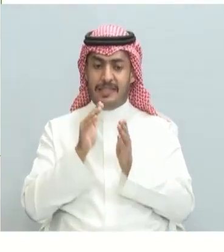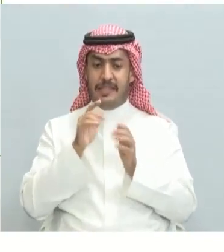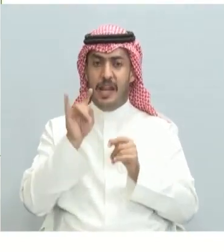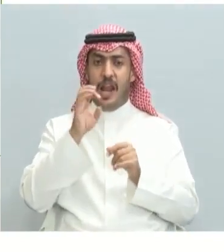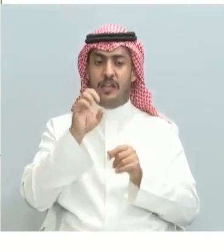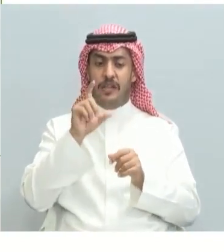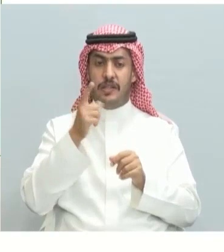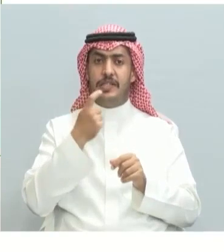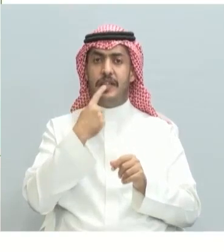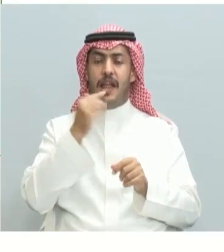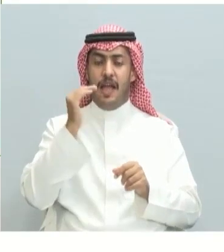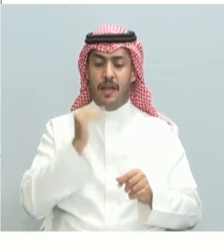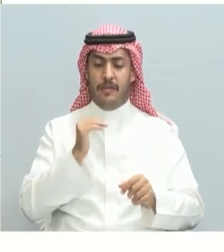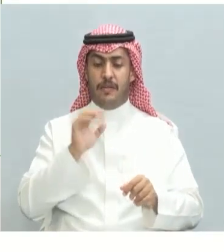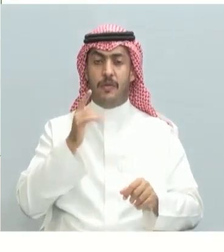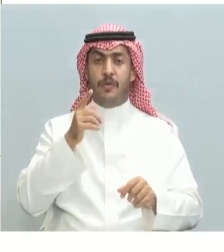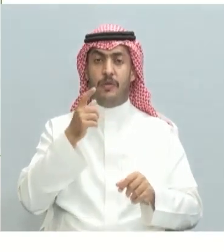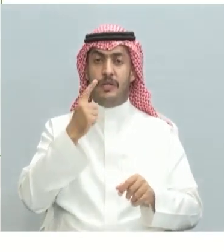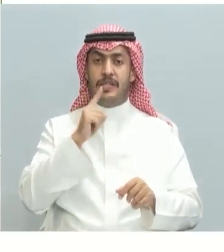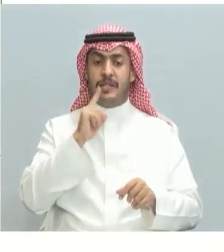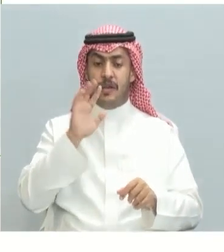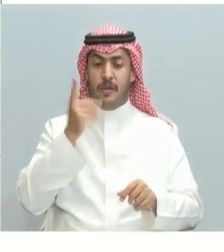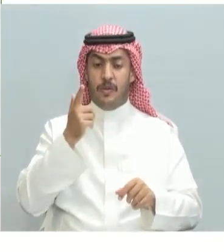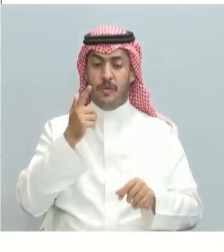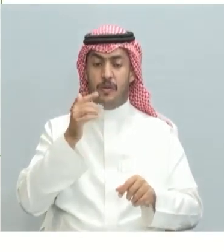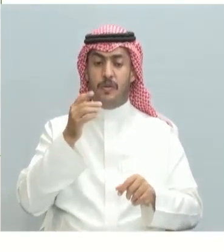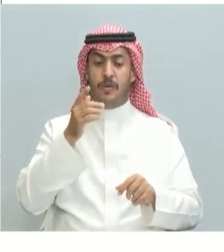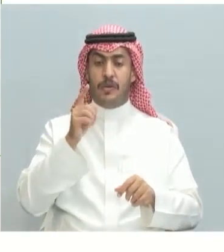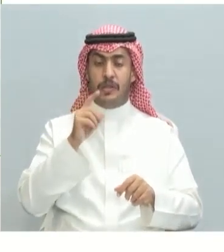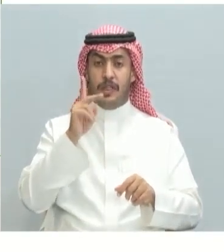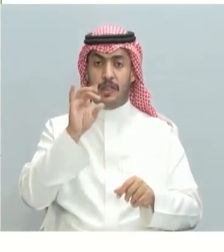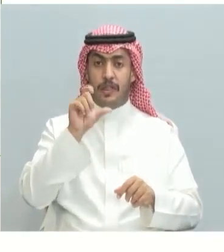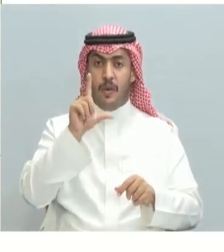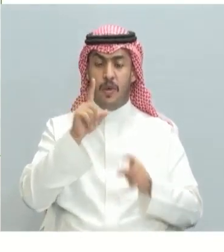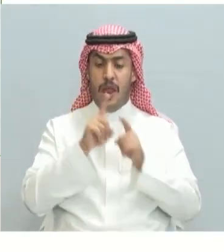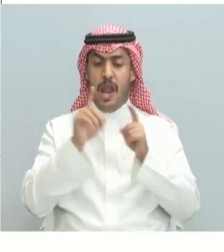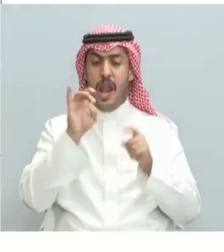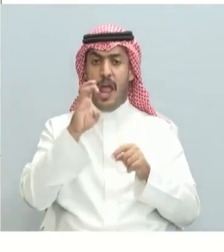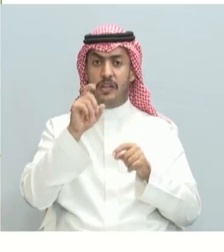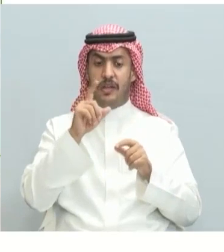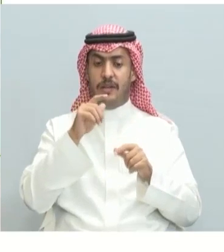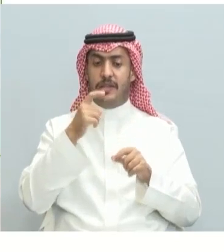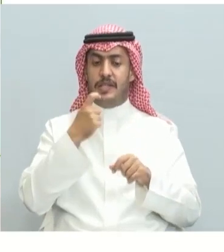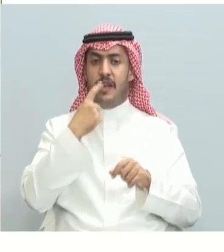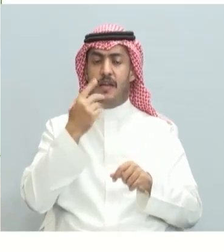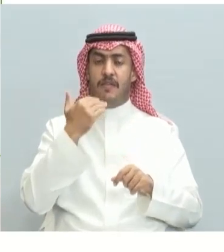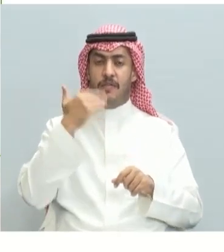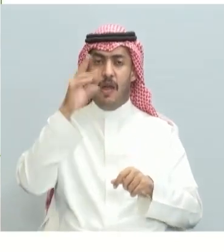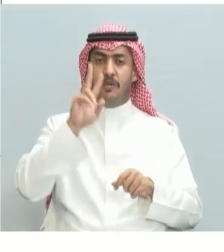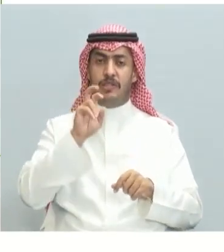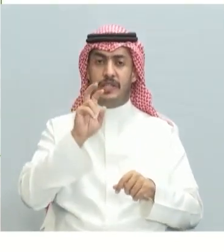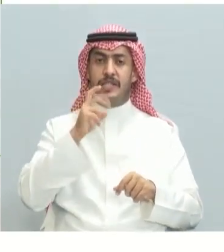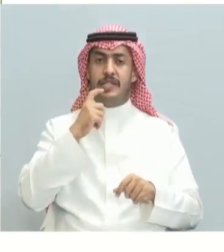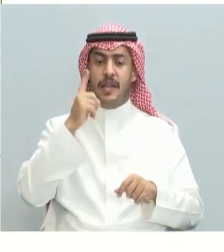سنه او اقل اما الدين طويل الاجل فتتجاوز مدته سنه واحده تصل الى 20 او